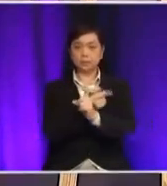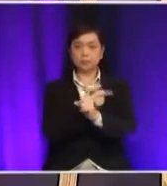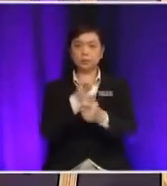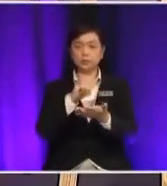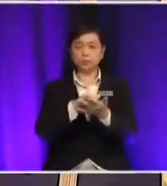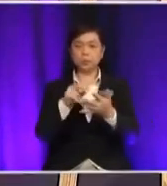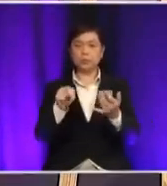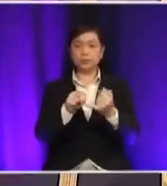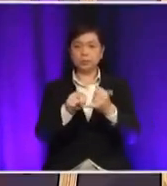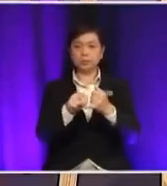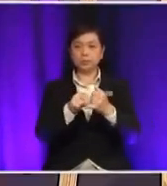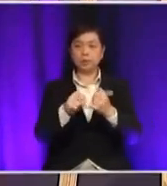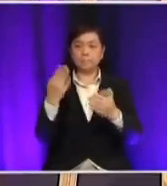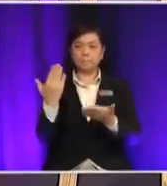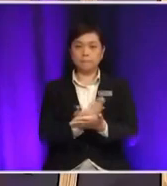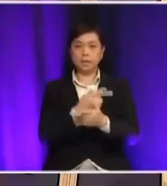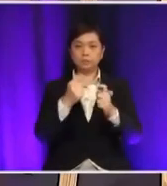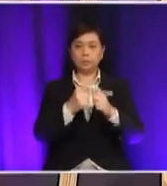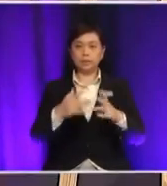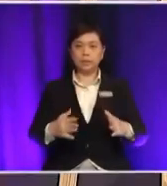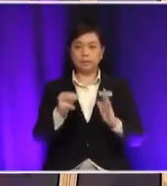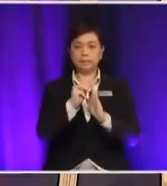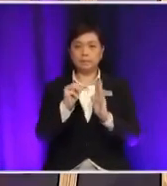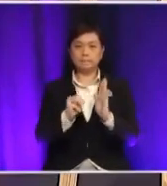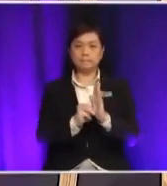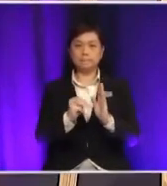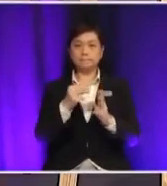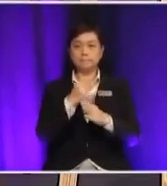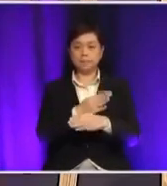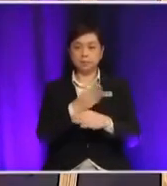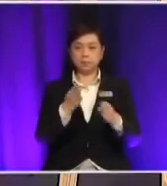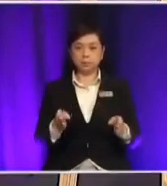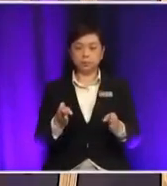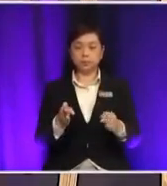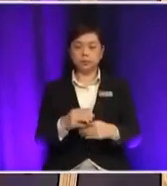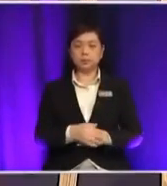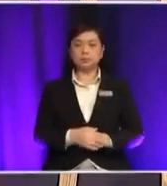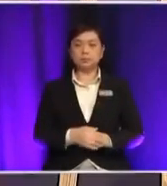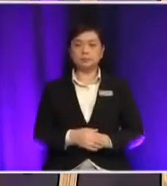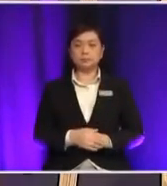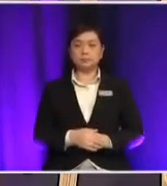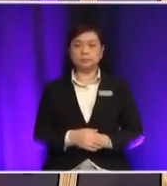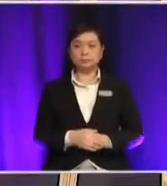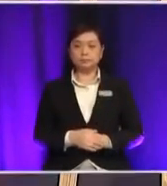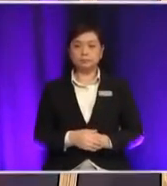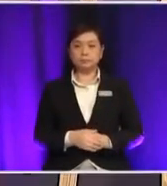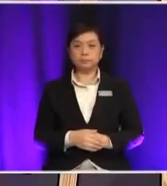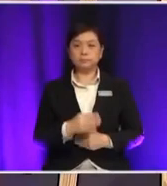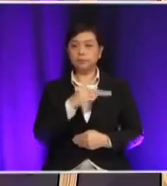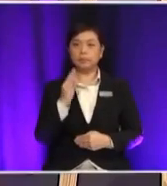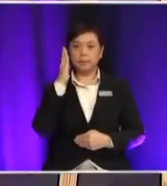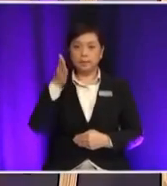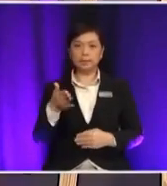sedang membentuk plasma ini akan mulai menciruk di tengah-tengah dan dia akan terpisah